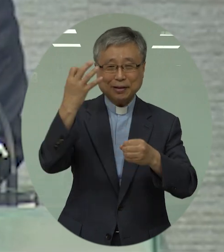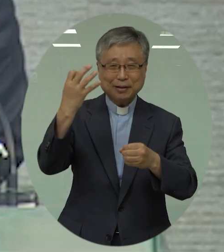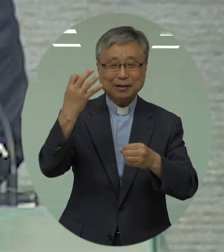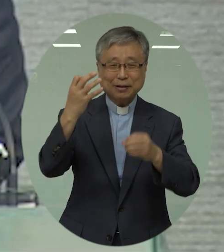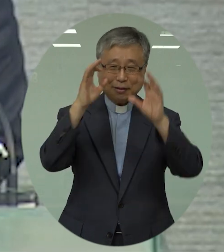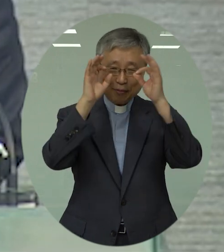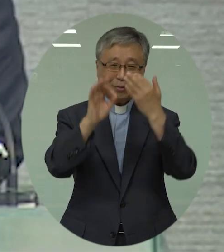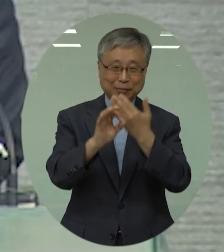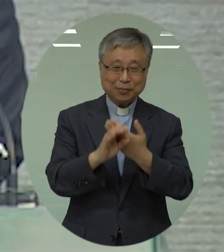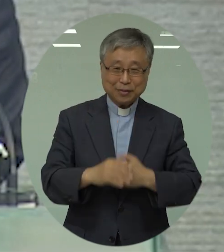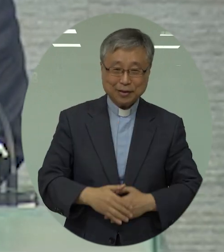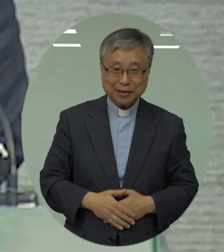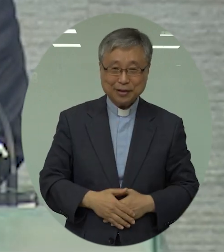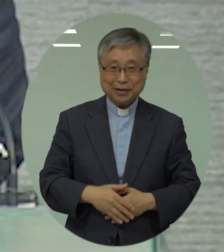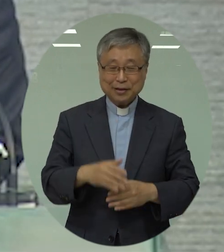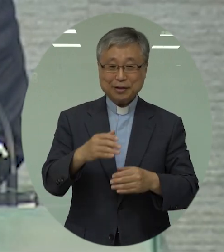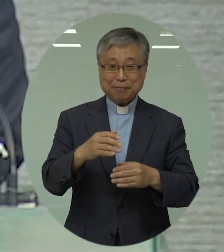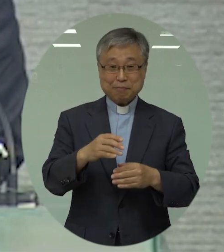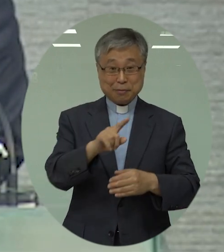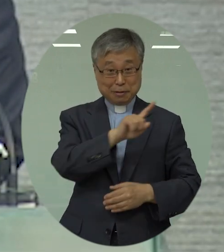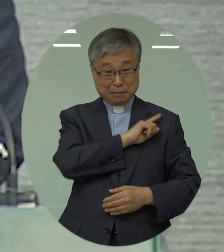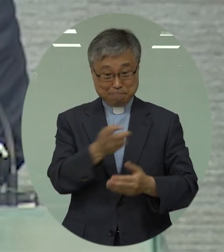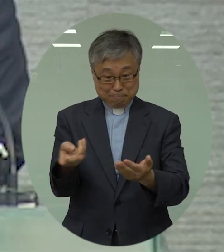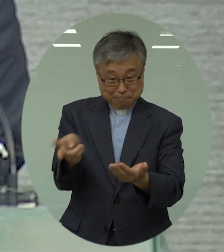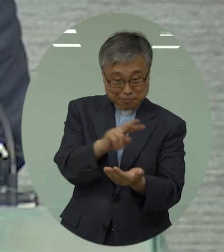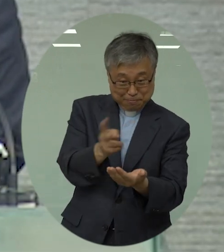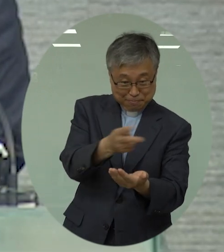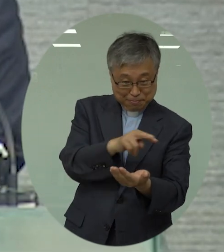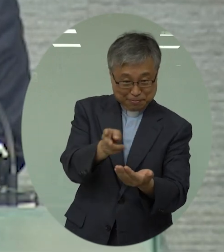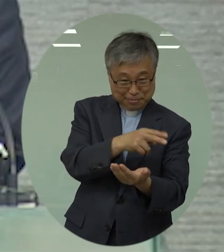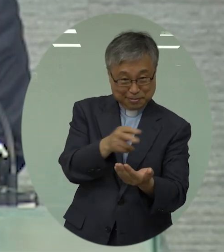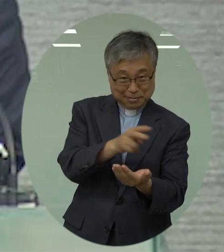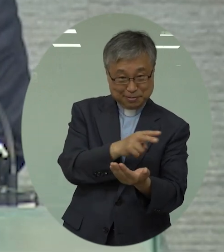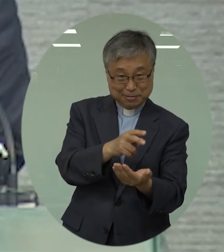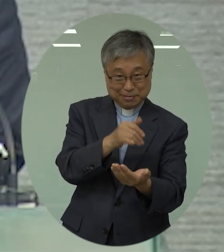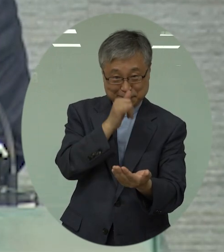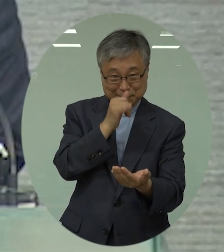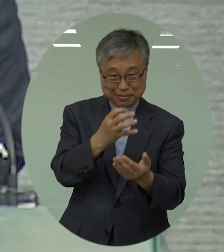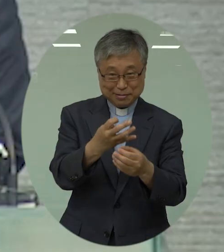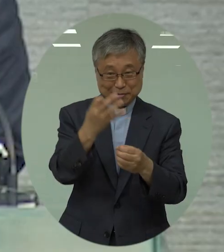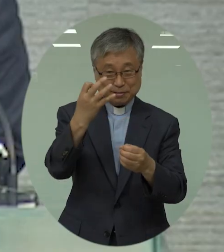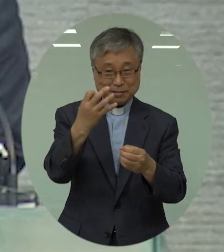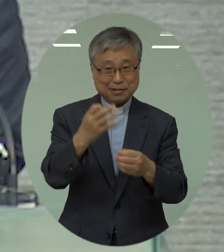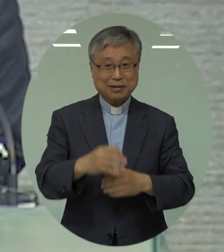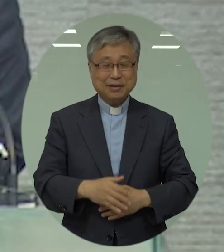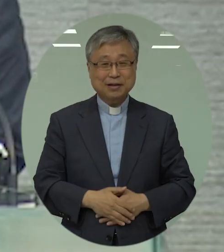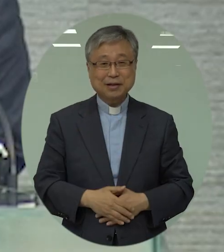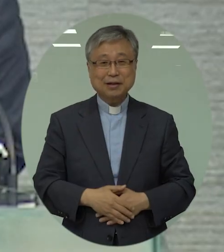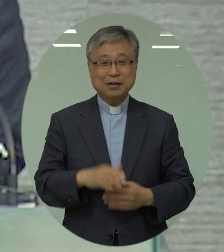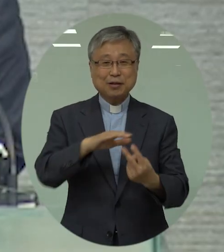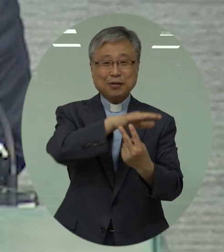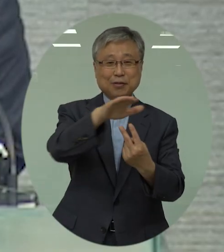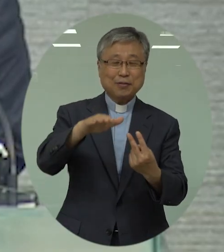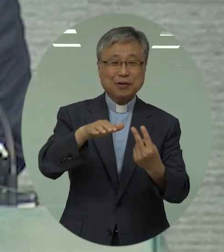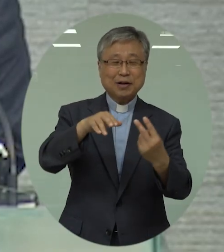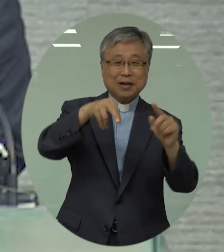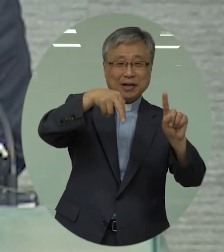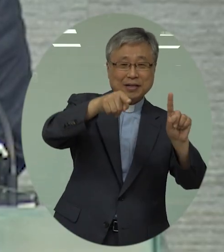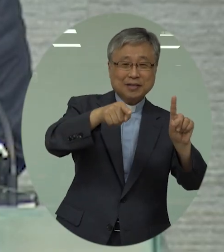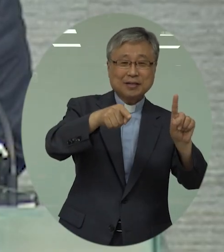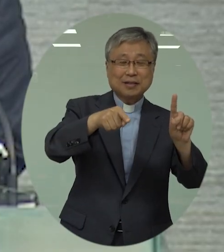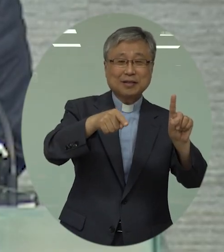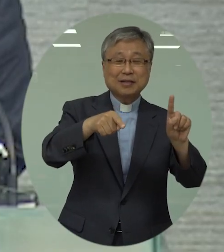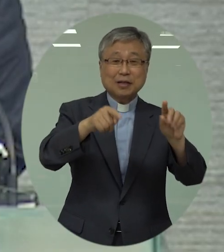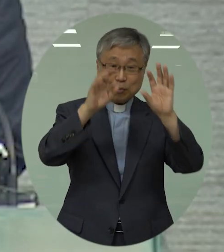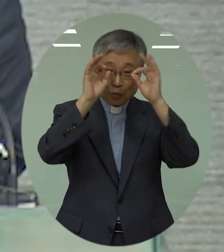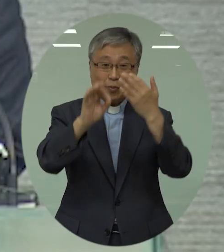14절이 거기 이미 맨 앞에 가면 다시 나와 있는데 14절 한번 요한일서 2장 14절 한번 더